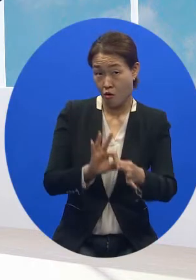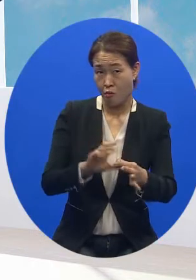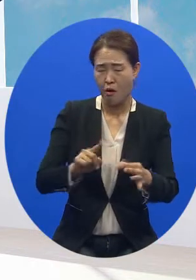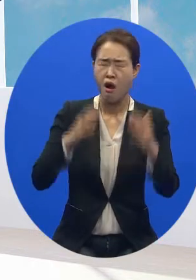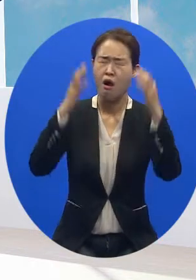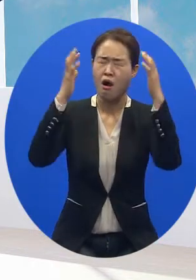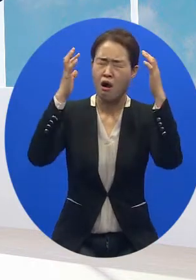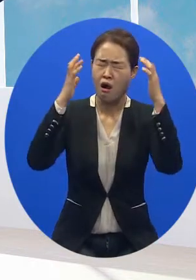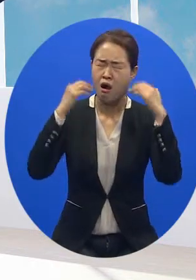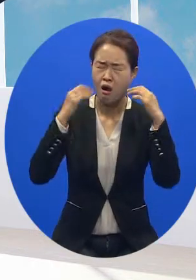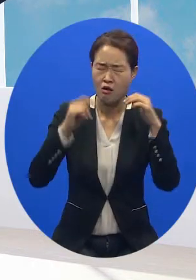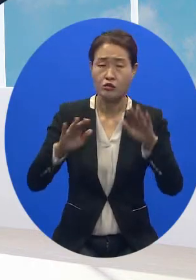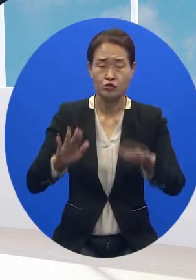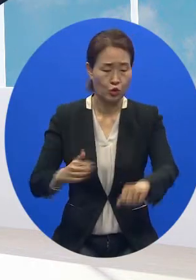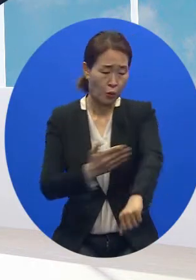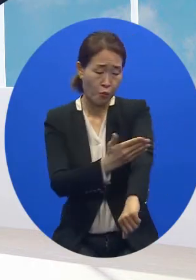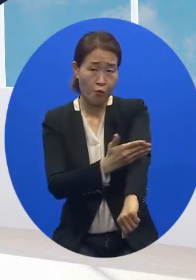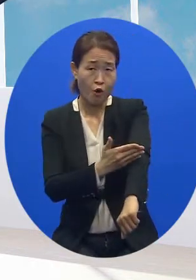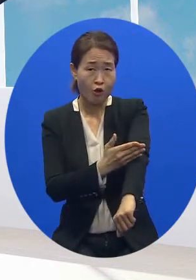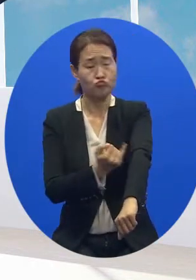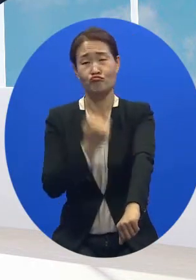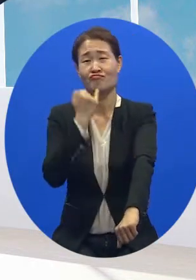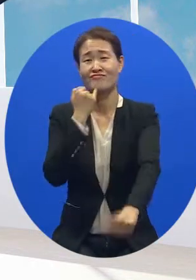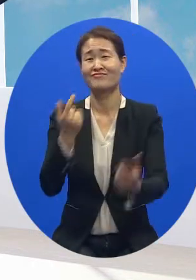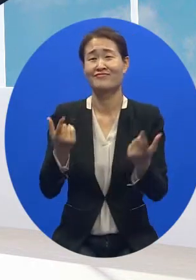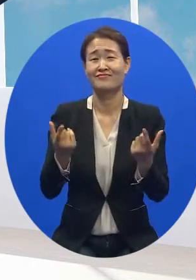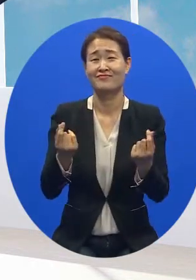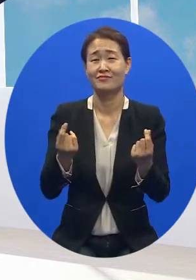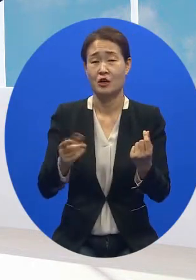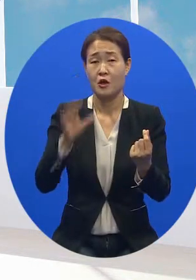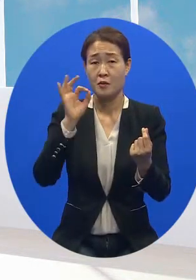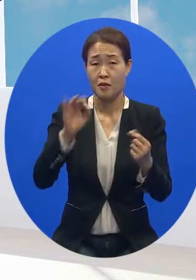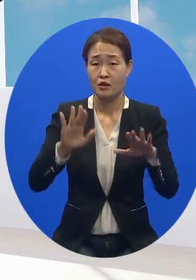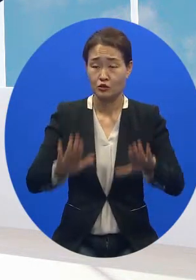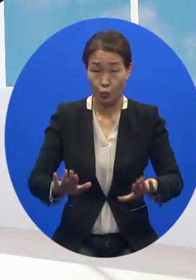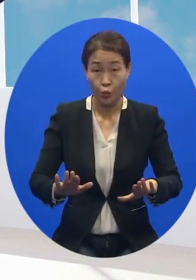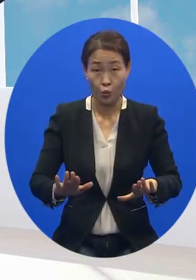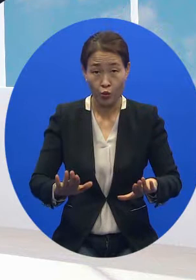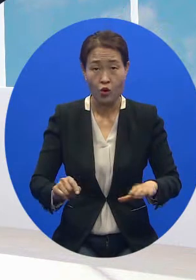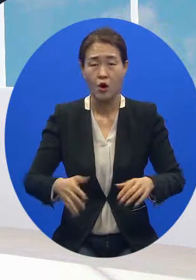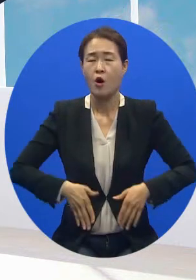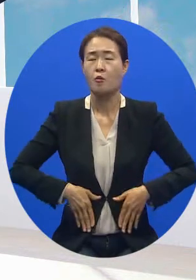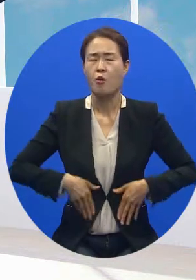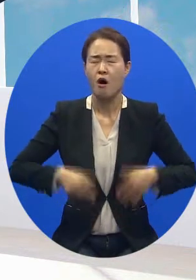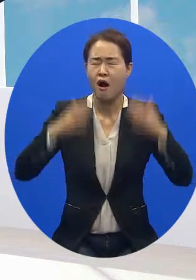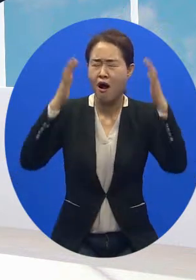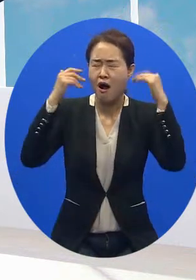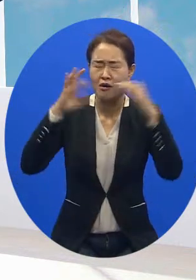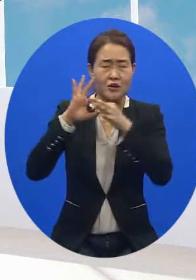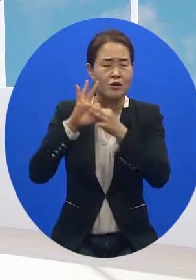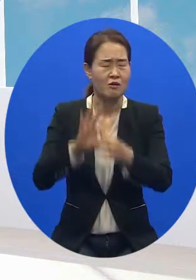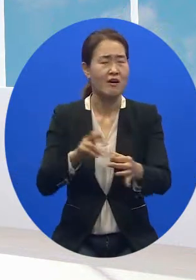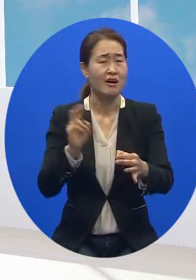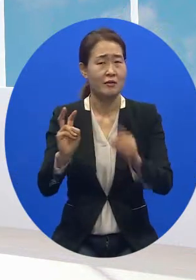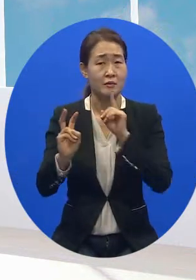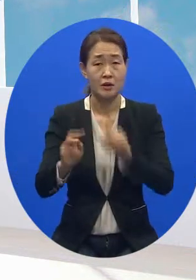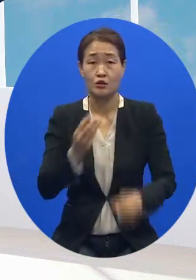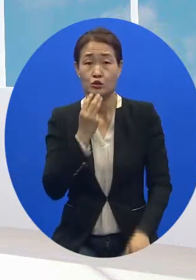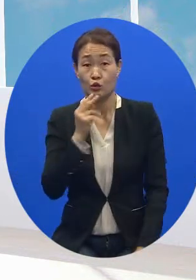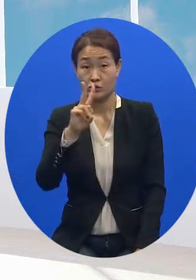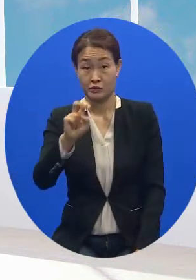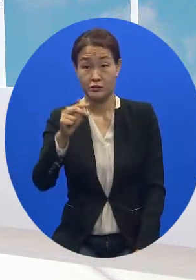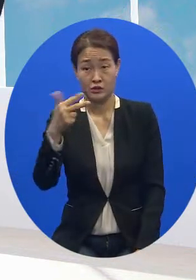연일 이어지는 때이른 더위에 반소매 차림도 어색하지 않은데요. 일상으로 돌아온 오늘도 봄 더위가